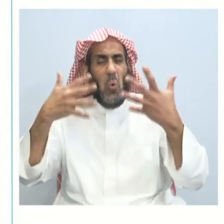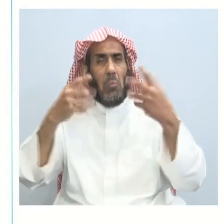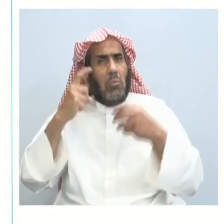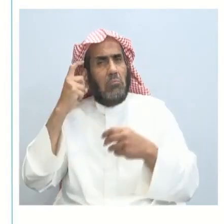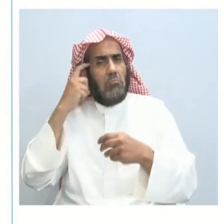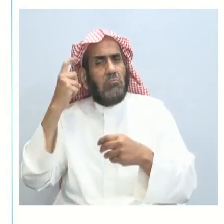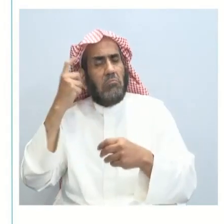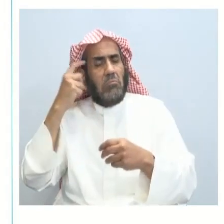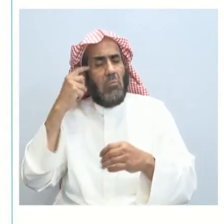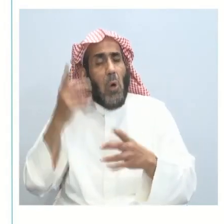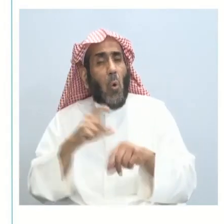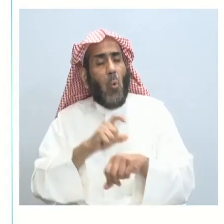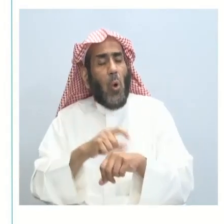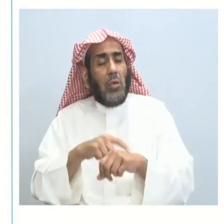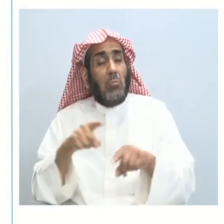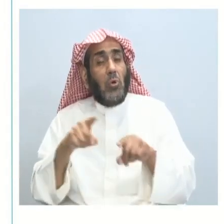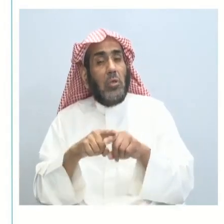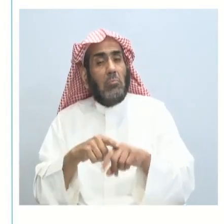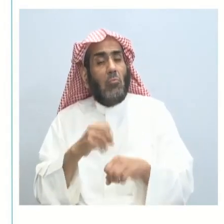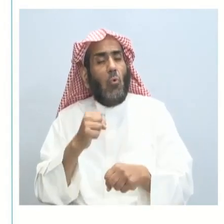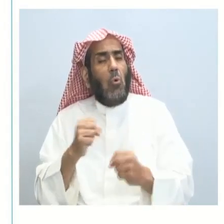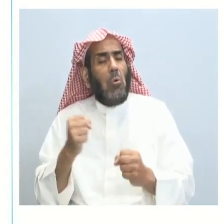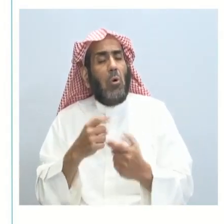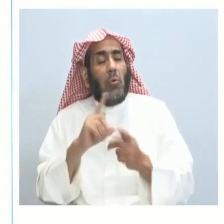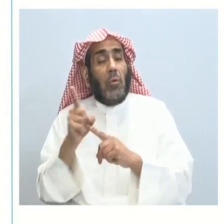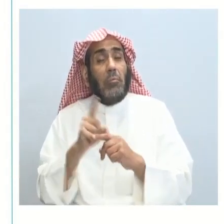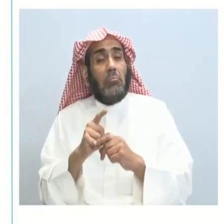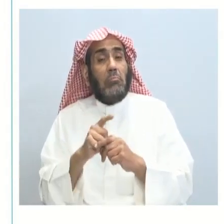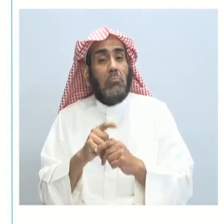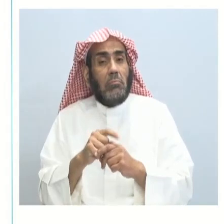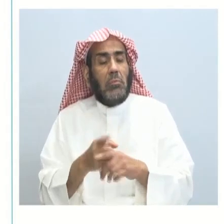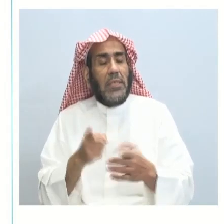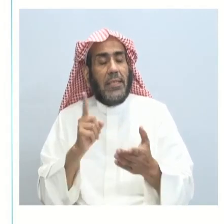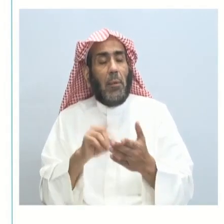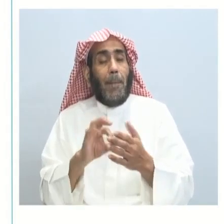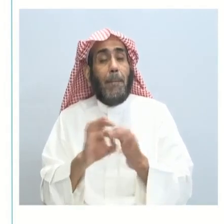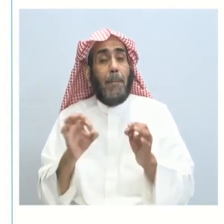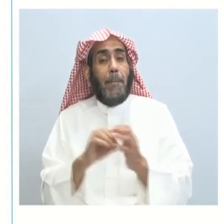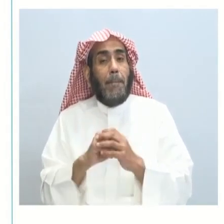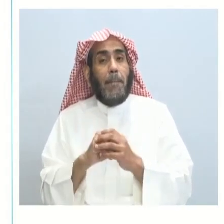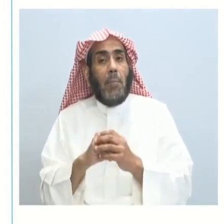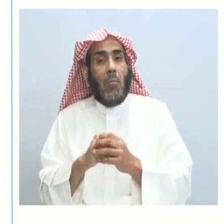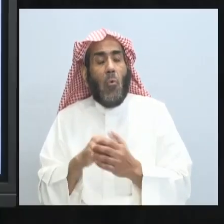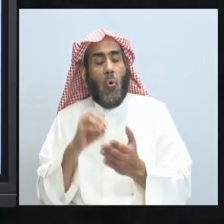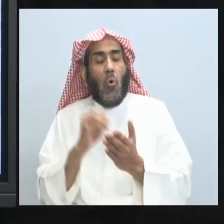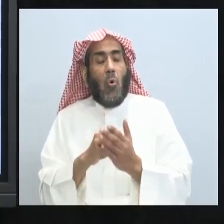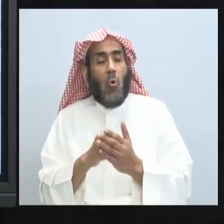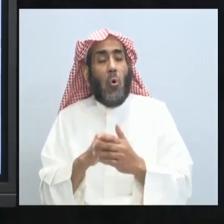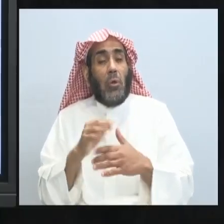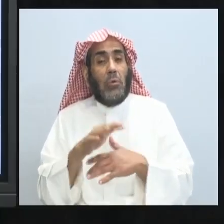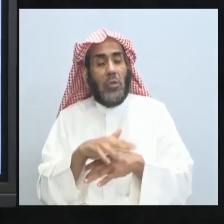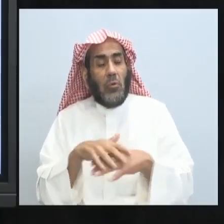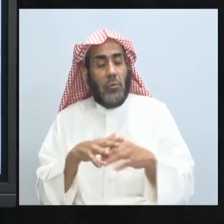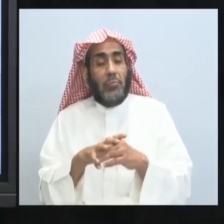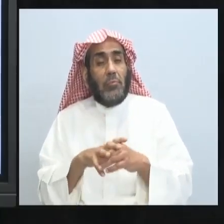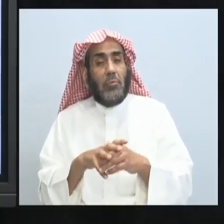افكر ما هو الوقت المناسب لذلك نلاحظ مثلا حينما يتم وضع رزمانه او